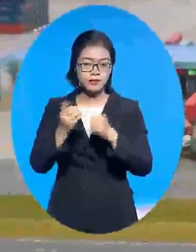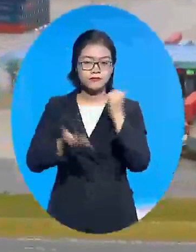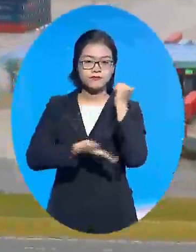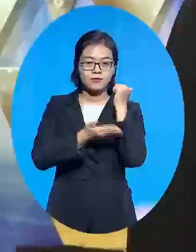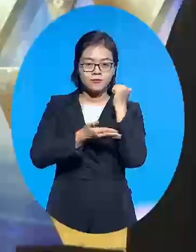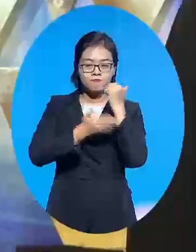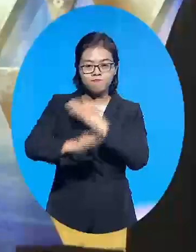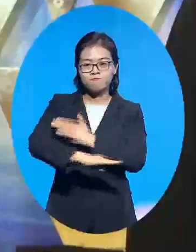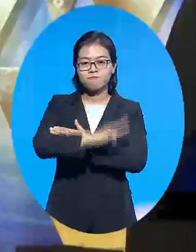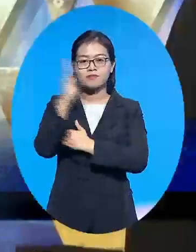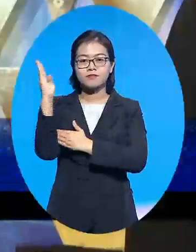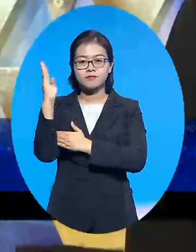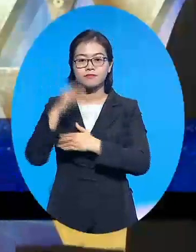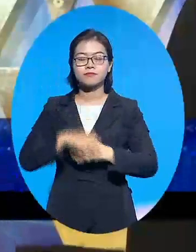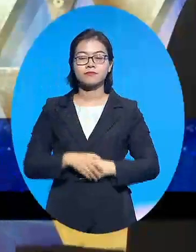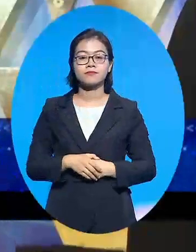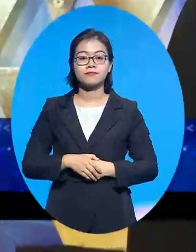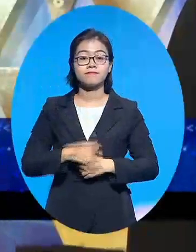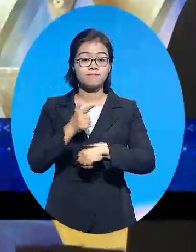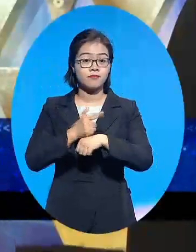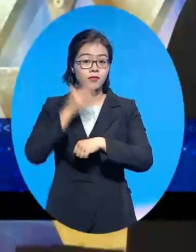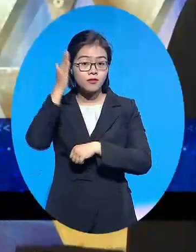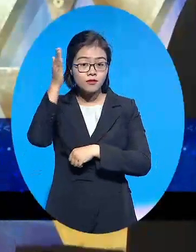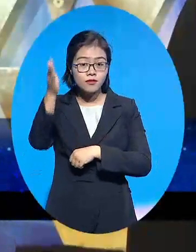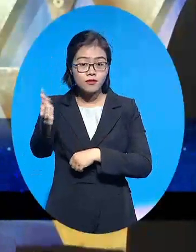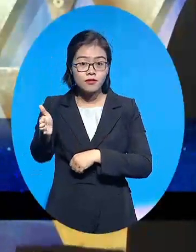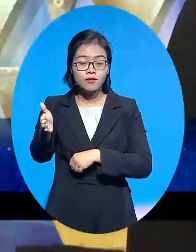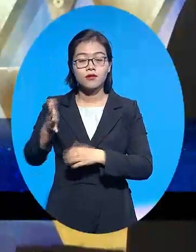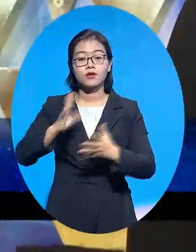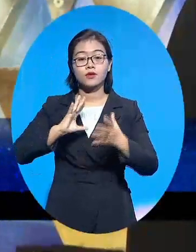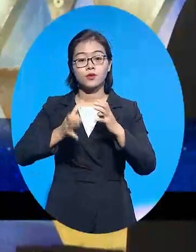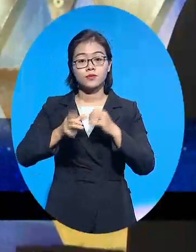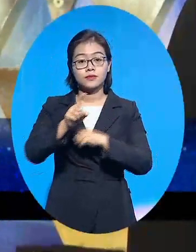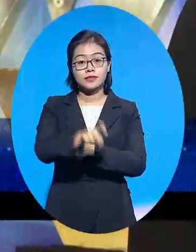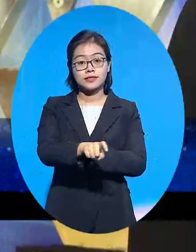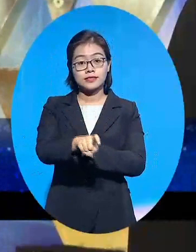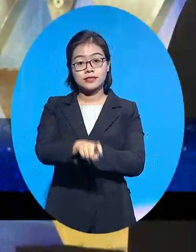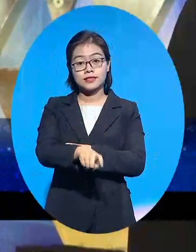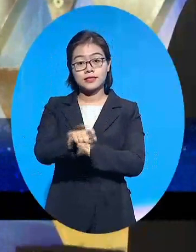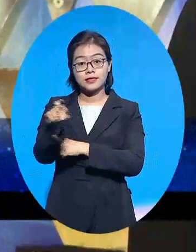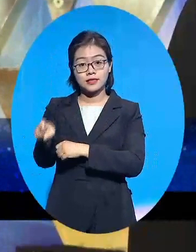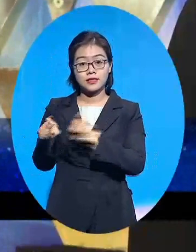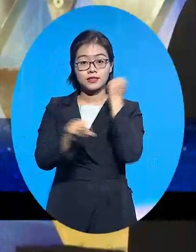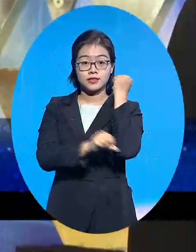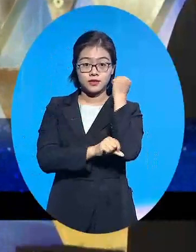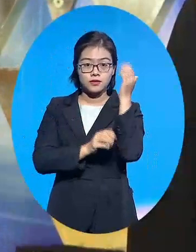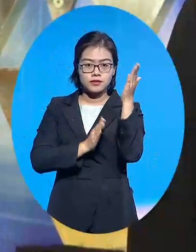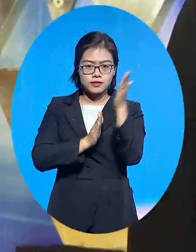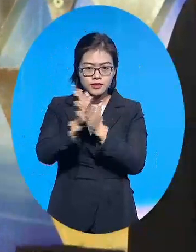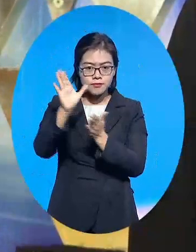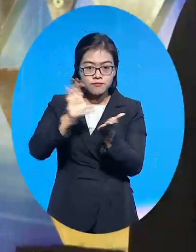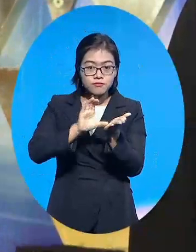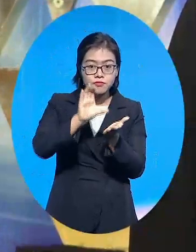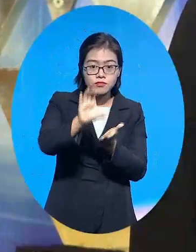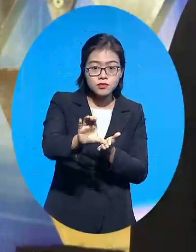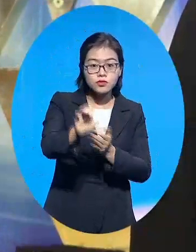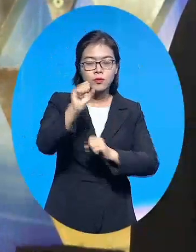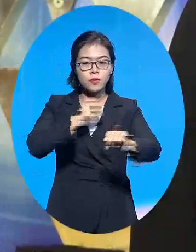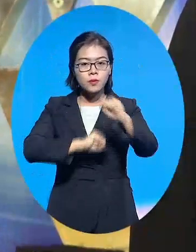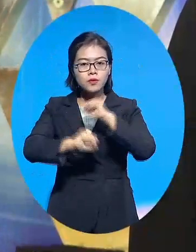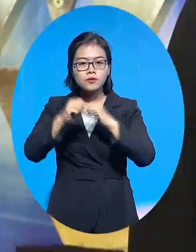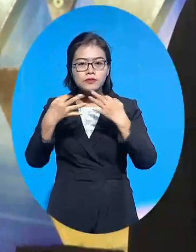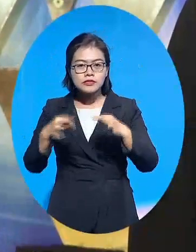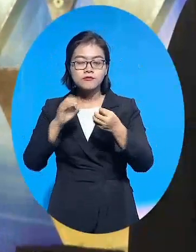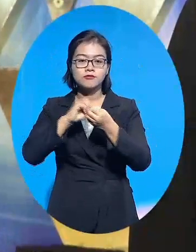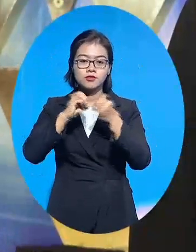thành tới thì tổng công ty Tân cảng Sài Gòn sẽ tiếp tục đầu tư mở rộng sản xuất nâng